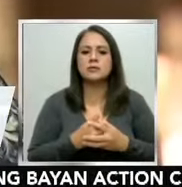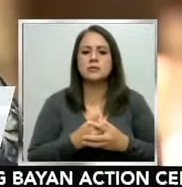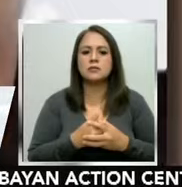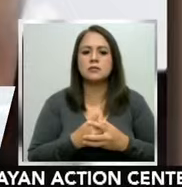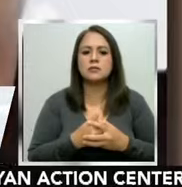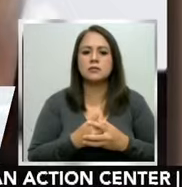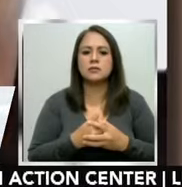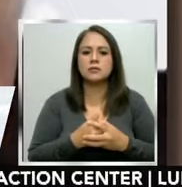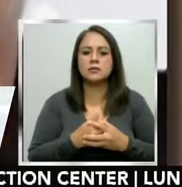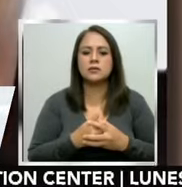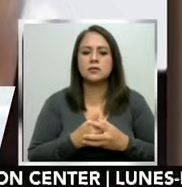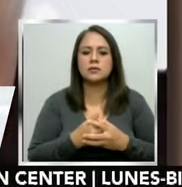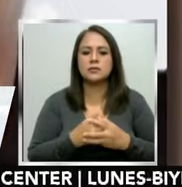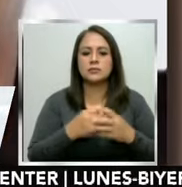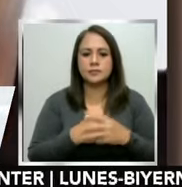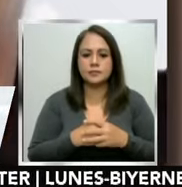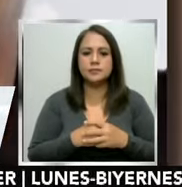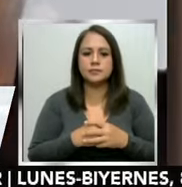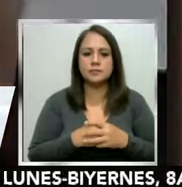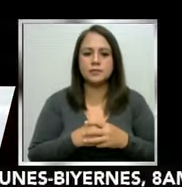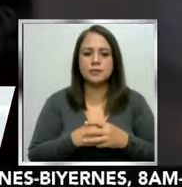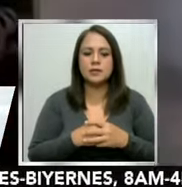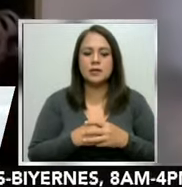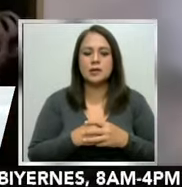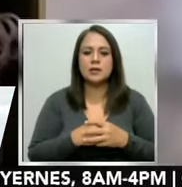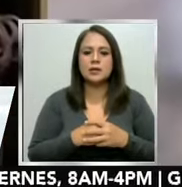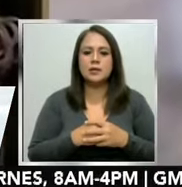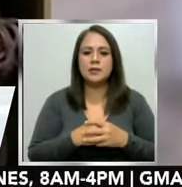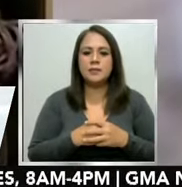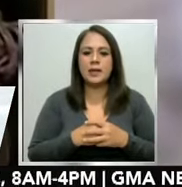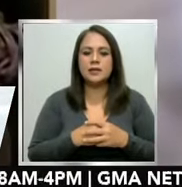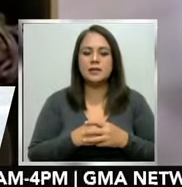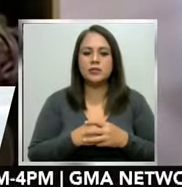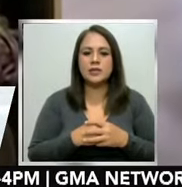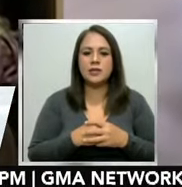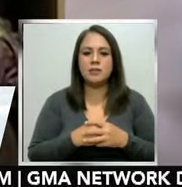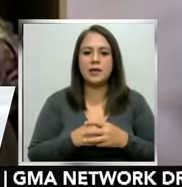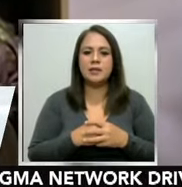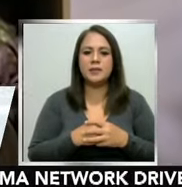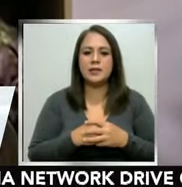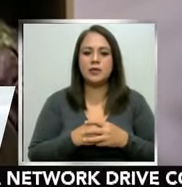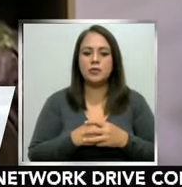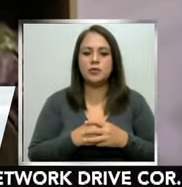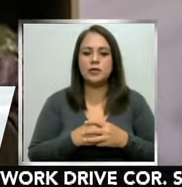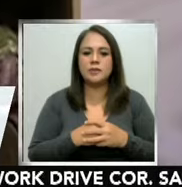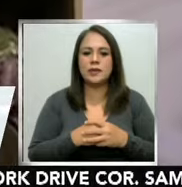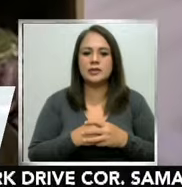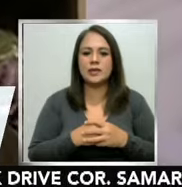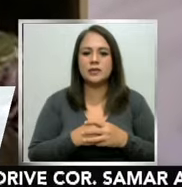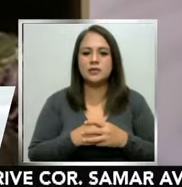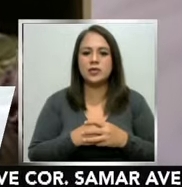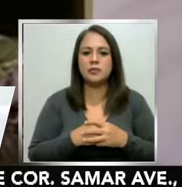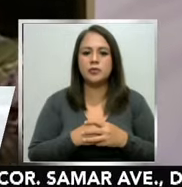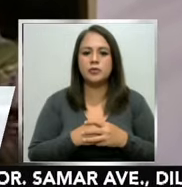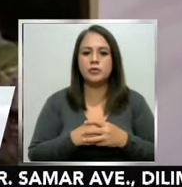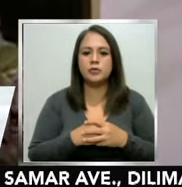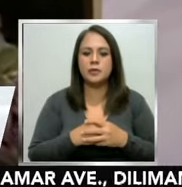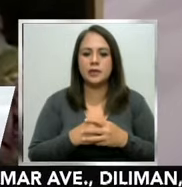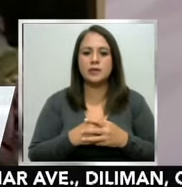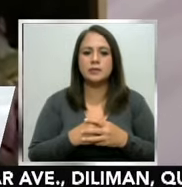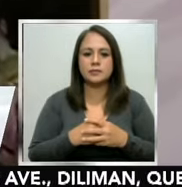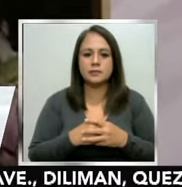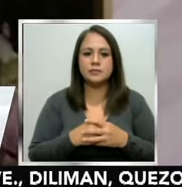kina Bantag at Zulueta ay para sa kasong pagpatay sa presong si Cristito Villamor Palanya sa loob ng Bilibid. Si Villamor